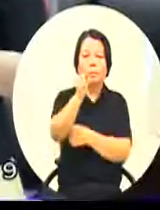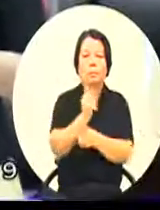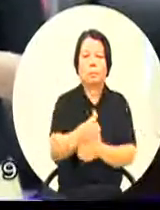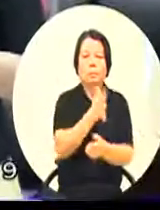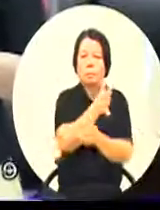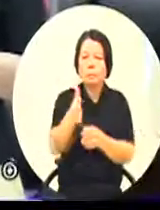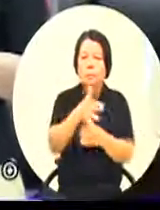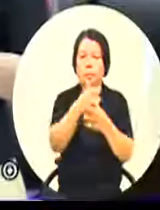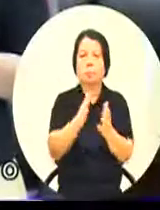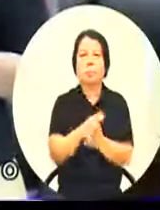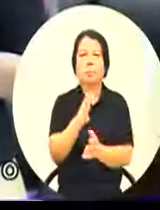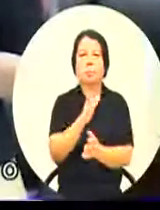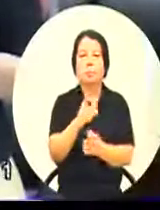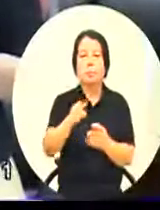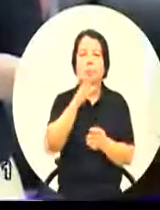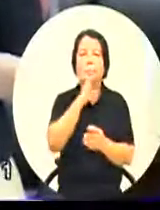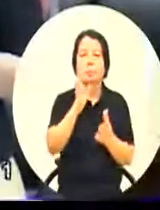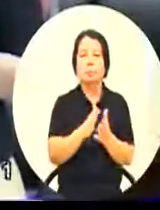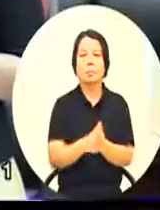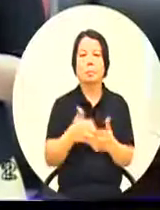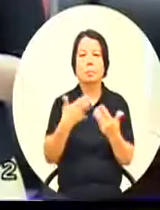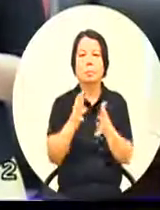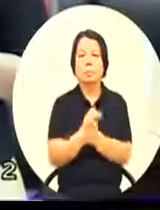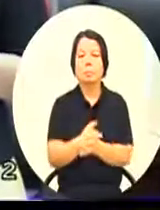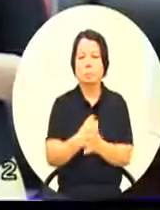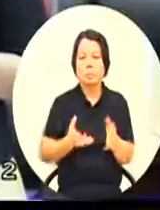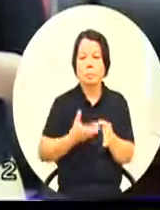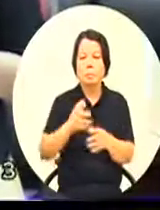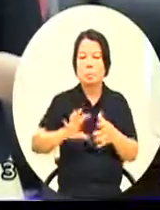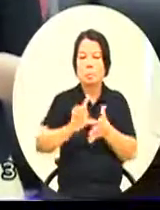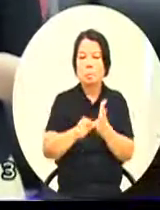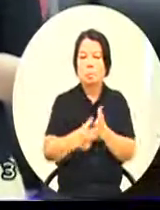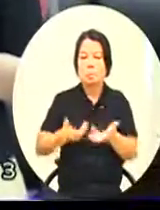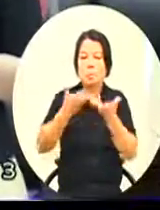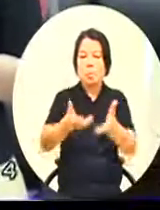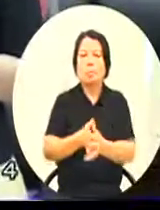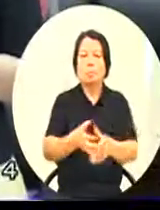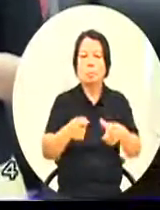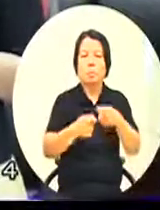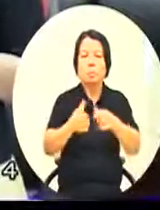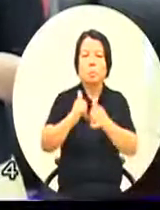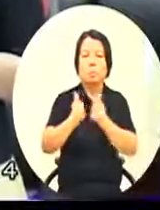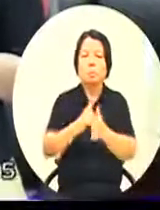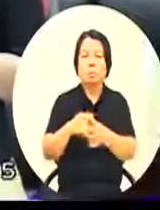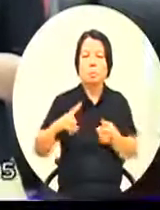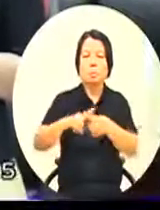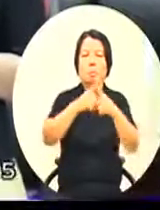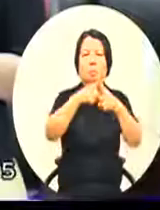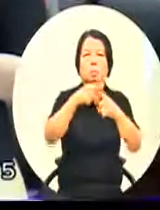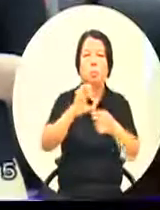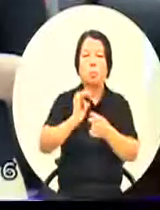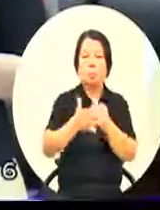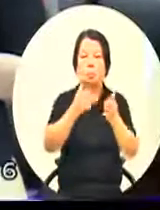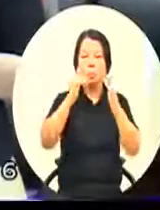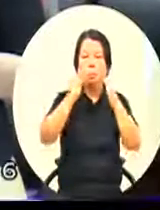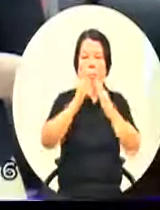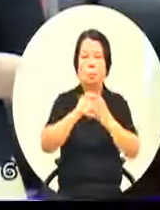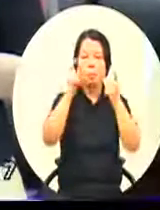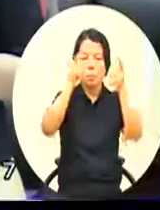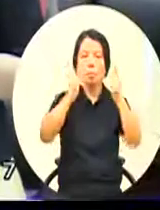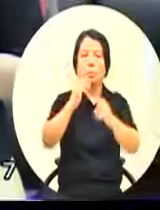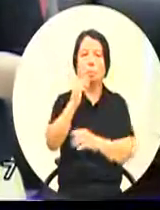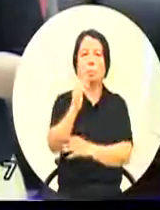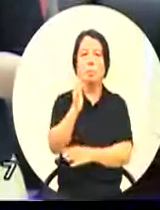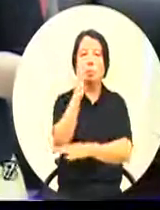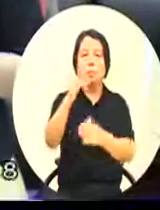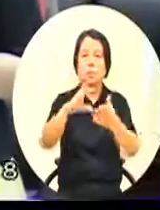是不愿花任何的时间精力去办公民论坛。我们不知道为什么高雄市文化局要开这种倒